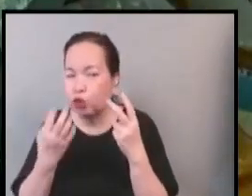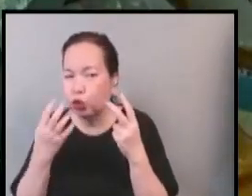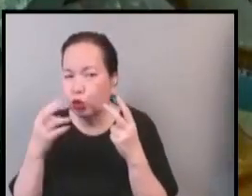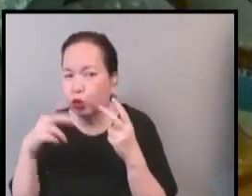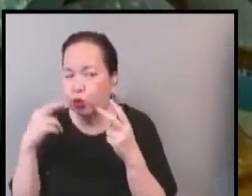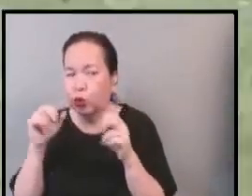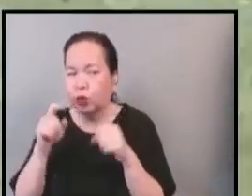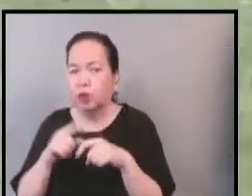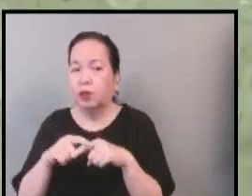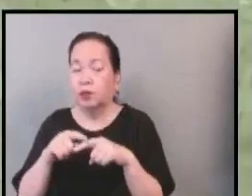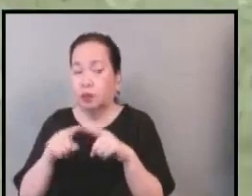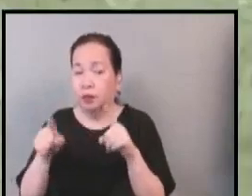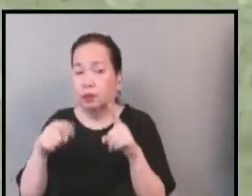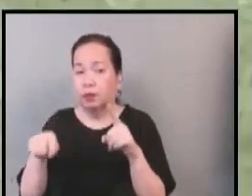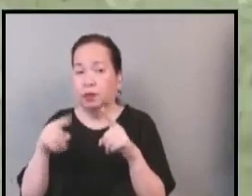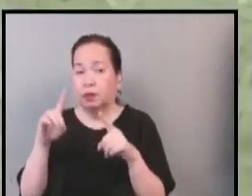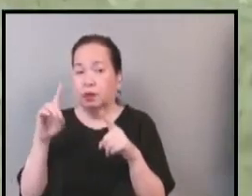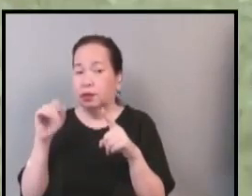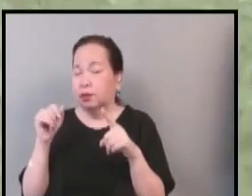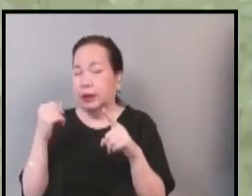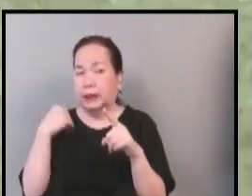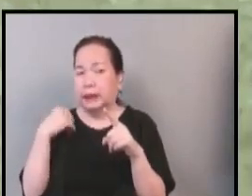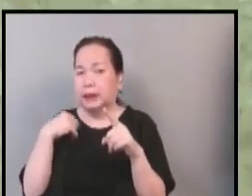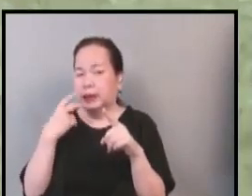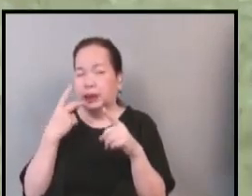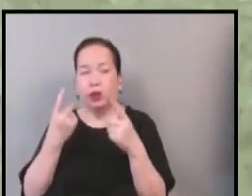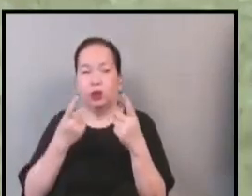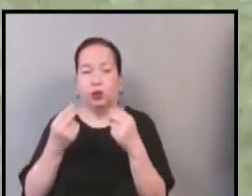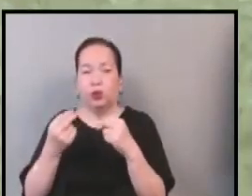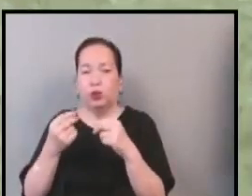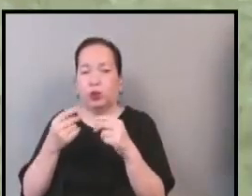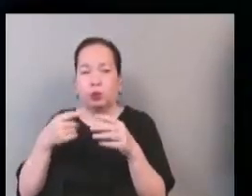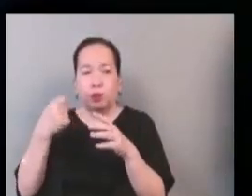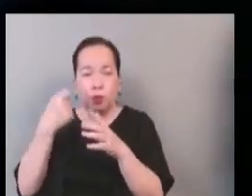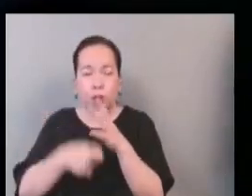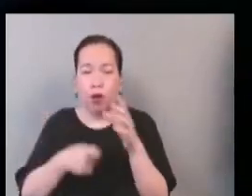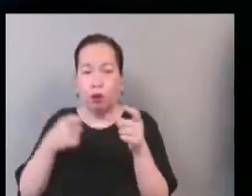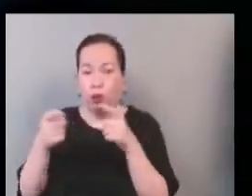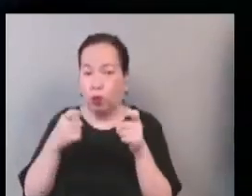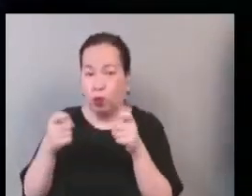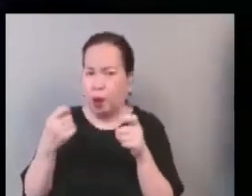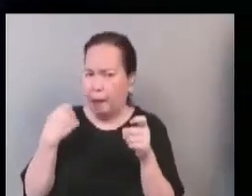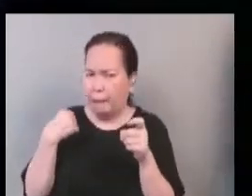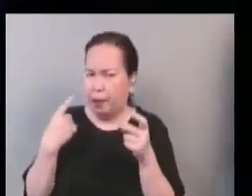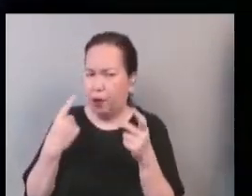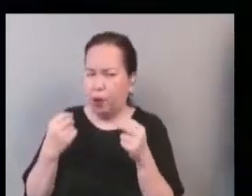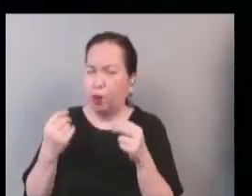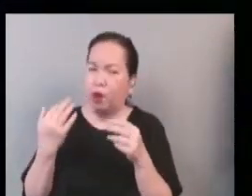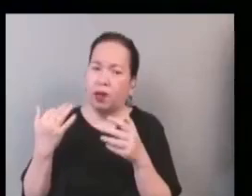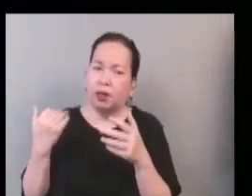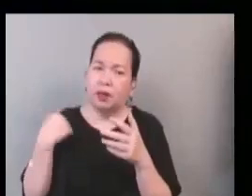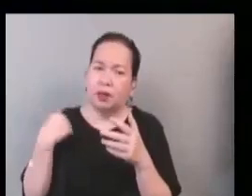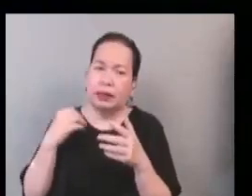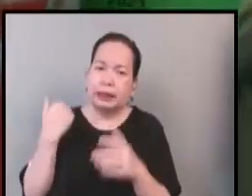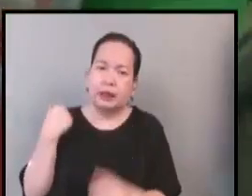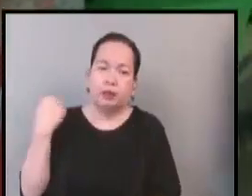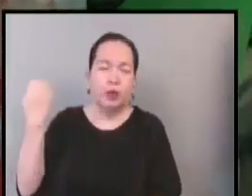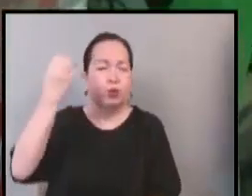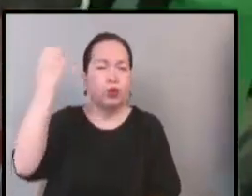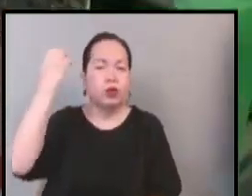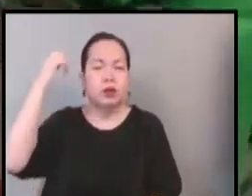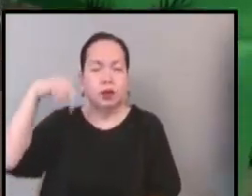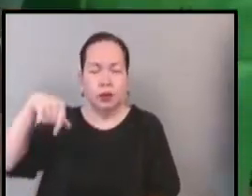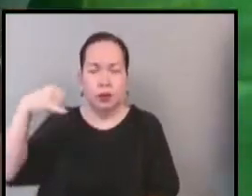nakikita ng DA ang pagpapatupad ng price control dahil hindi naman anila emergency ang sitwasyon. Sa